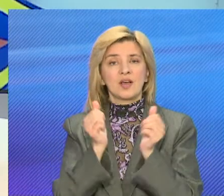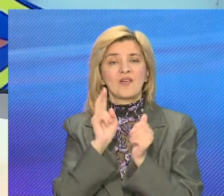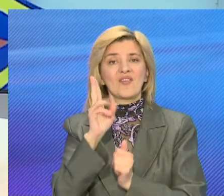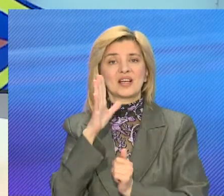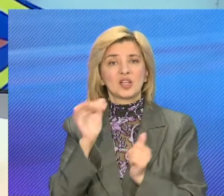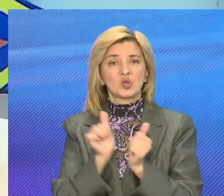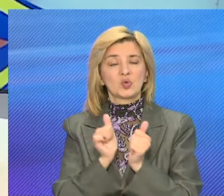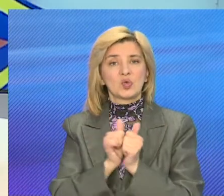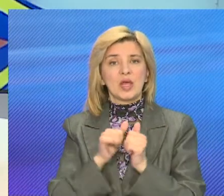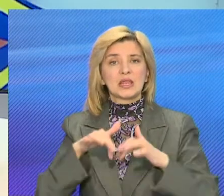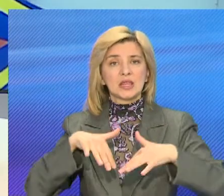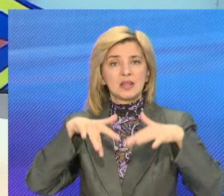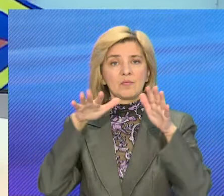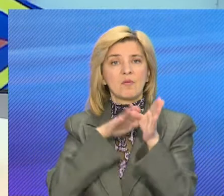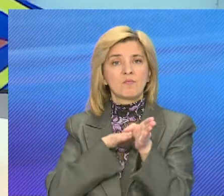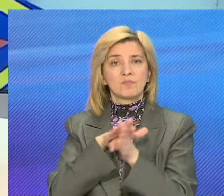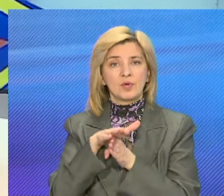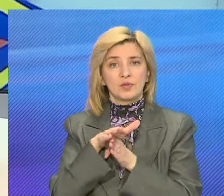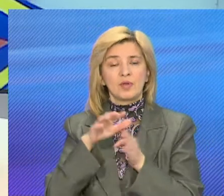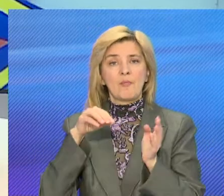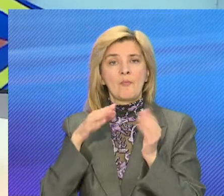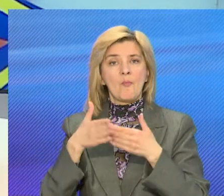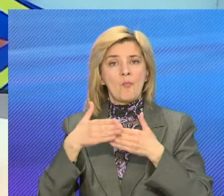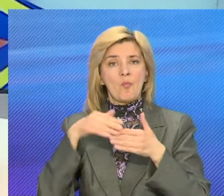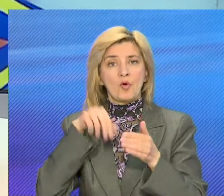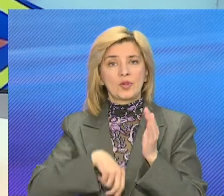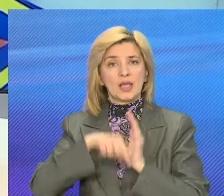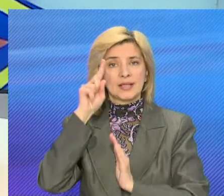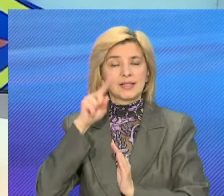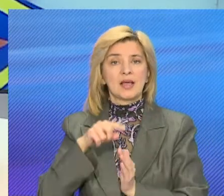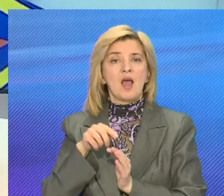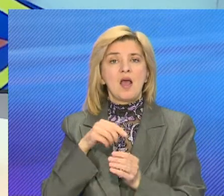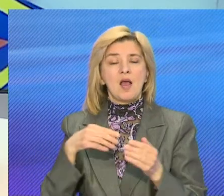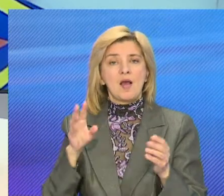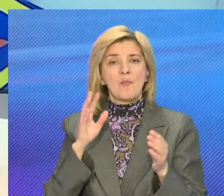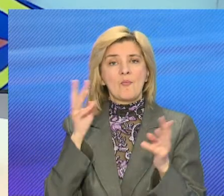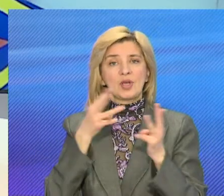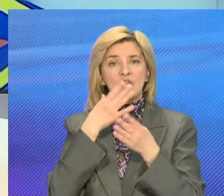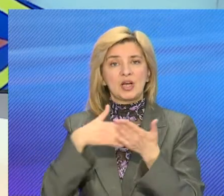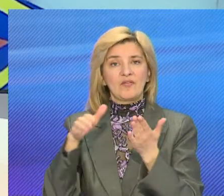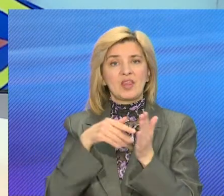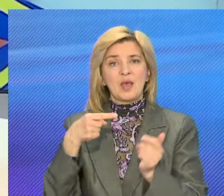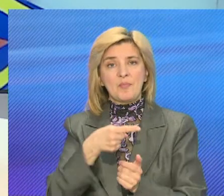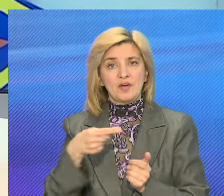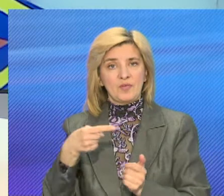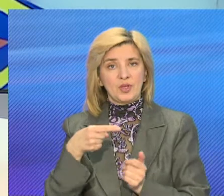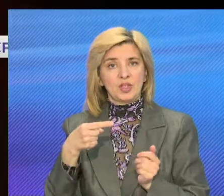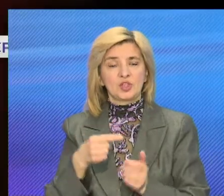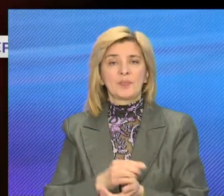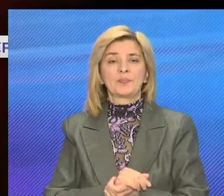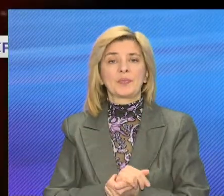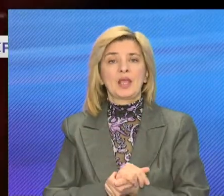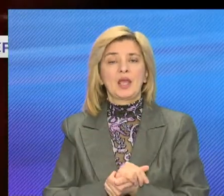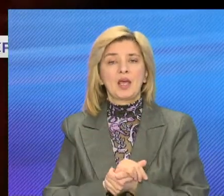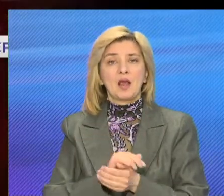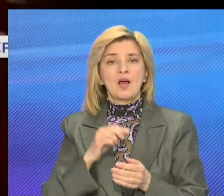уже заполнили коридоры подъезда. Прибывшие врятувальники терминово ликвидовали пожар у кватеры на первом поверсе.